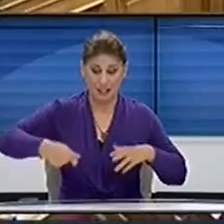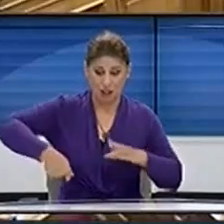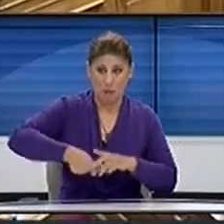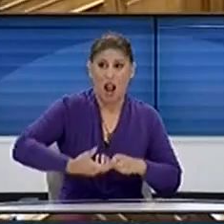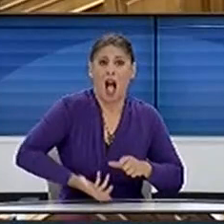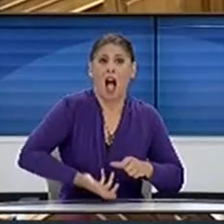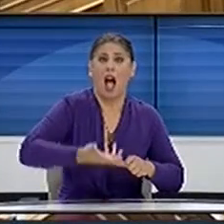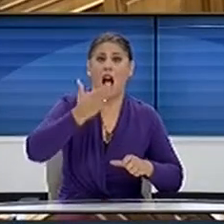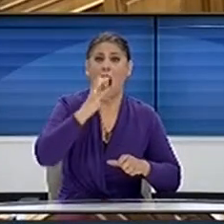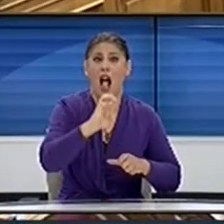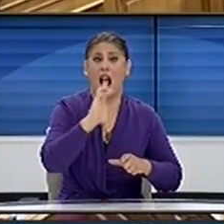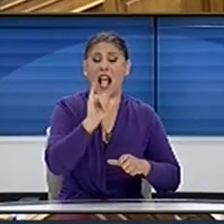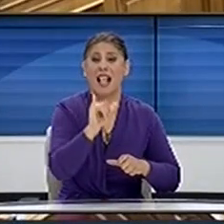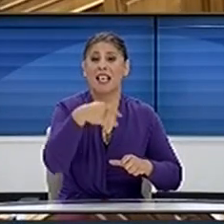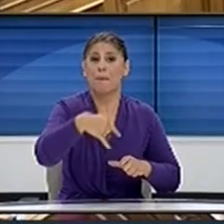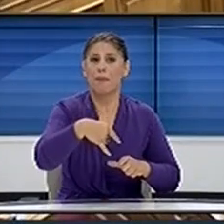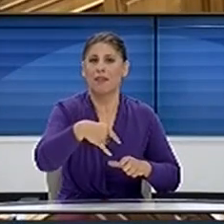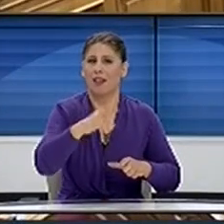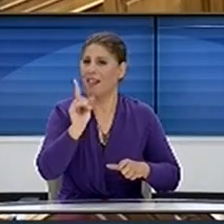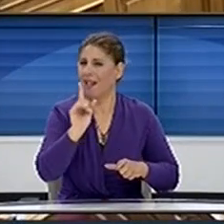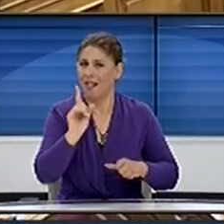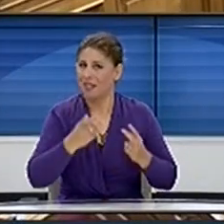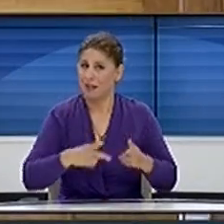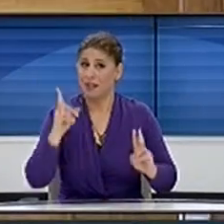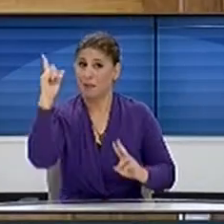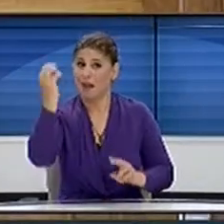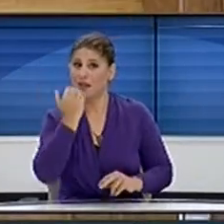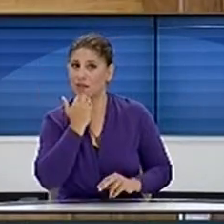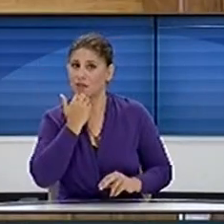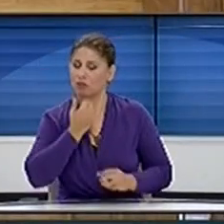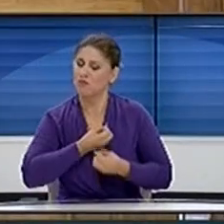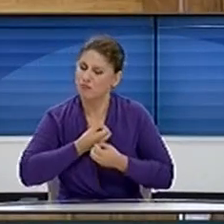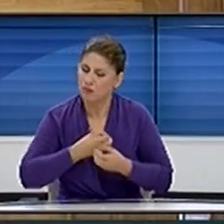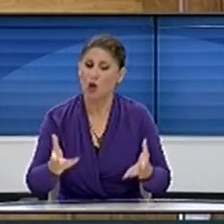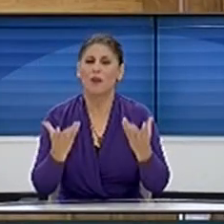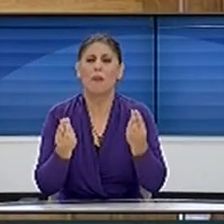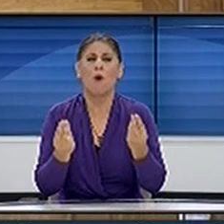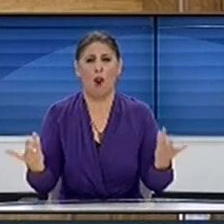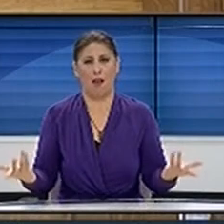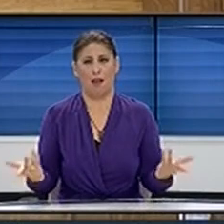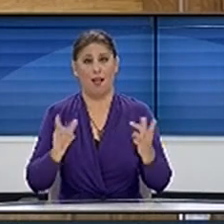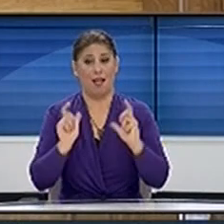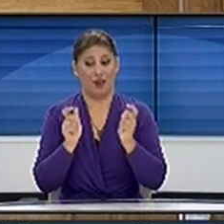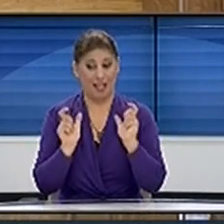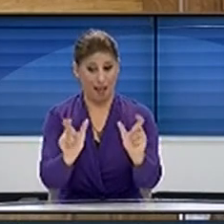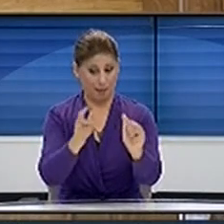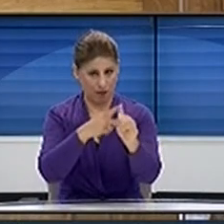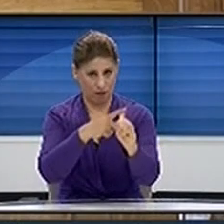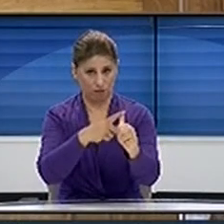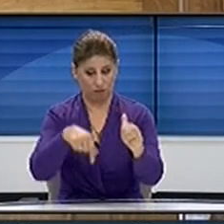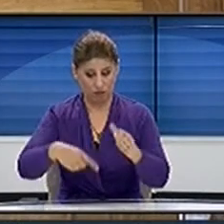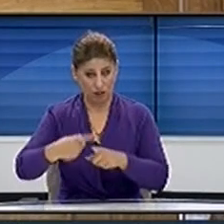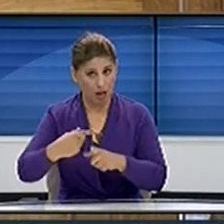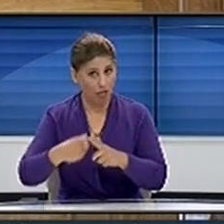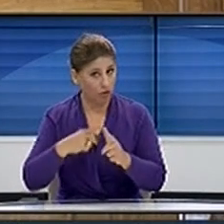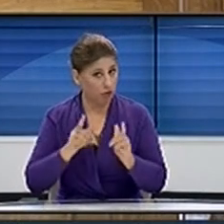και δεν επιτρέπετε με αφορμή ένα σφάλμα της σήμερα, όταν έχει προσφέρει πολλά, θα το επαναλάβω, στην εθνική άμυνα της